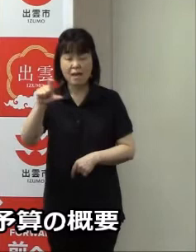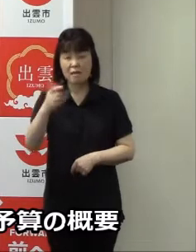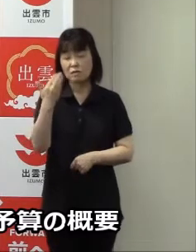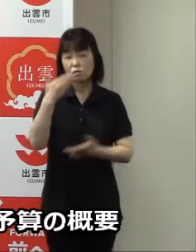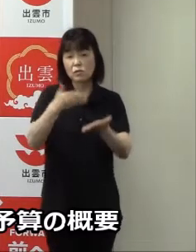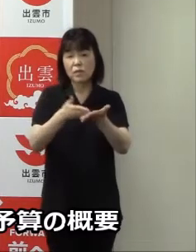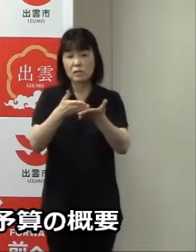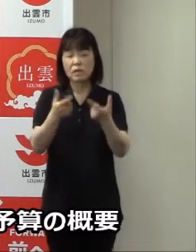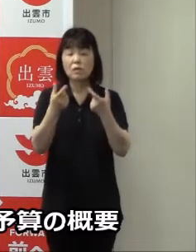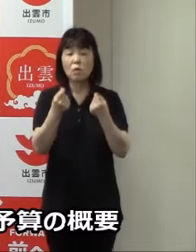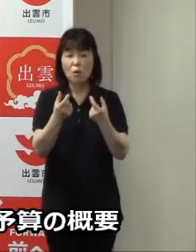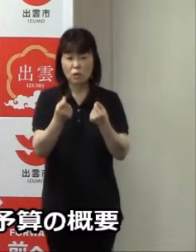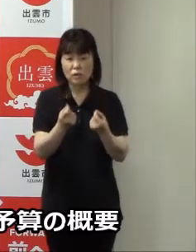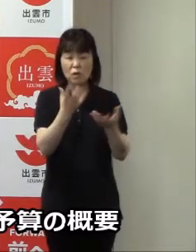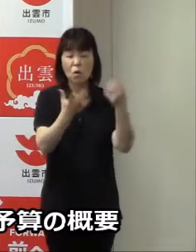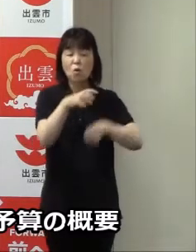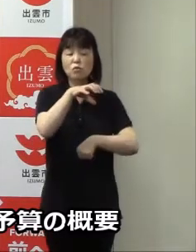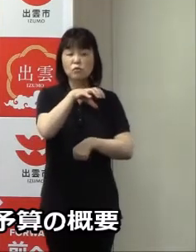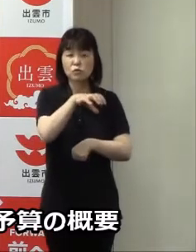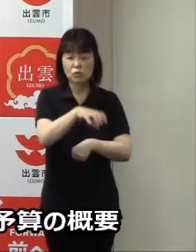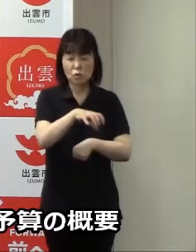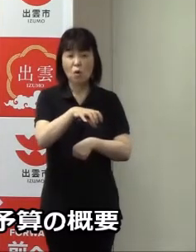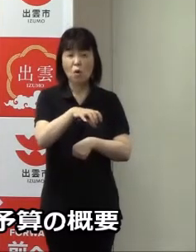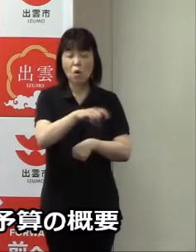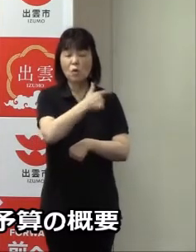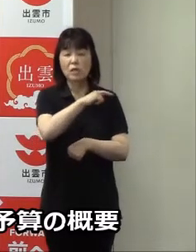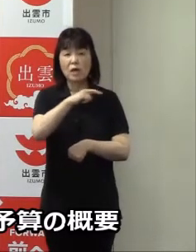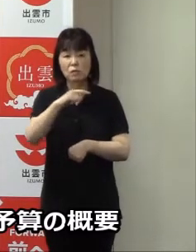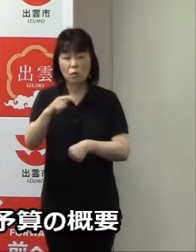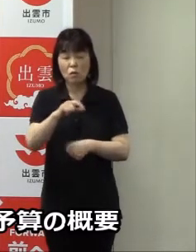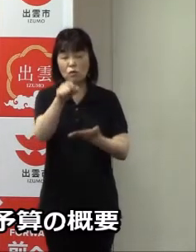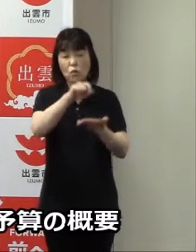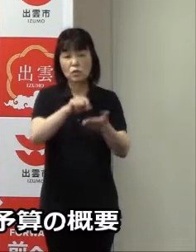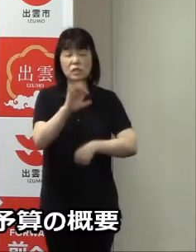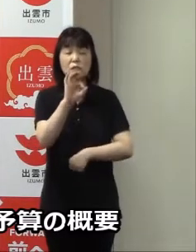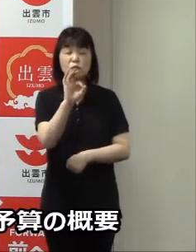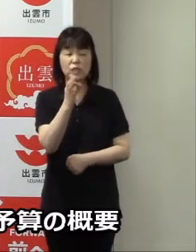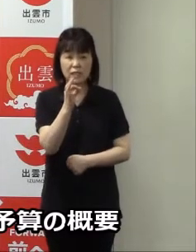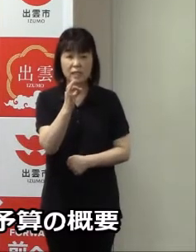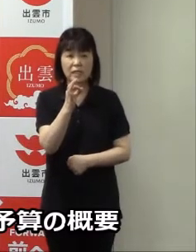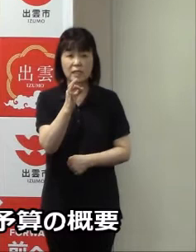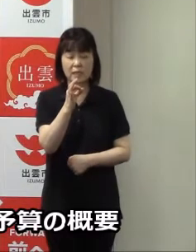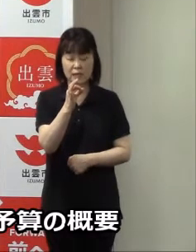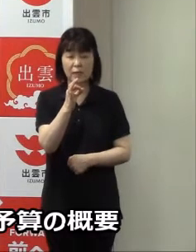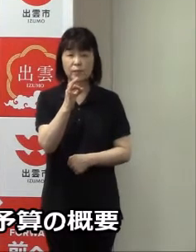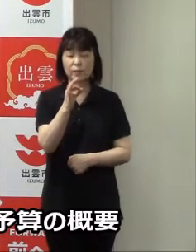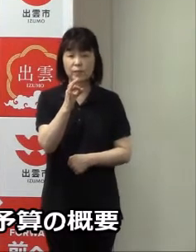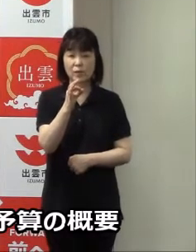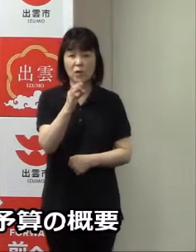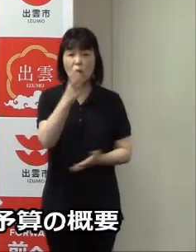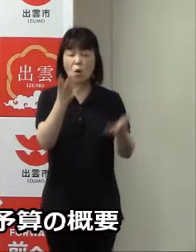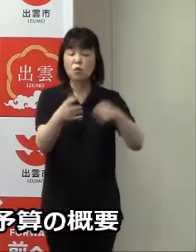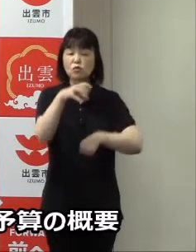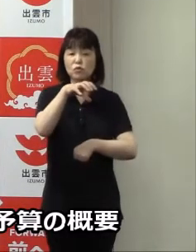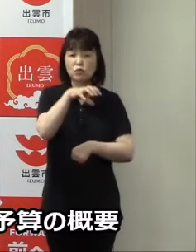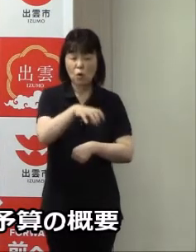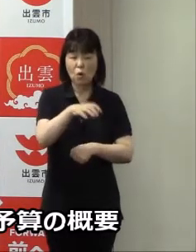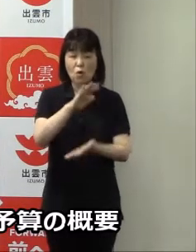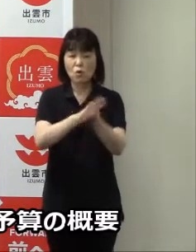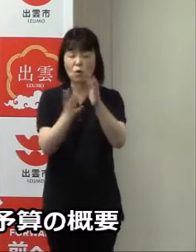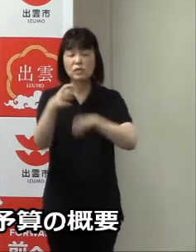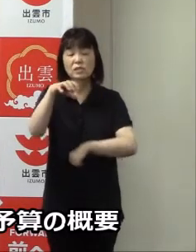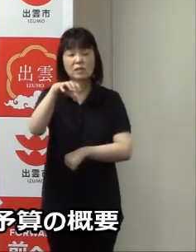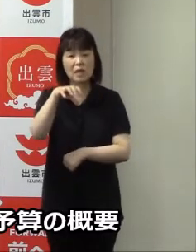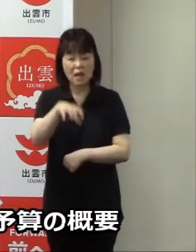ように保育所等の事務費、保育所のですね保育所幼稚園